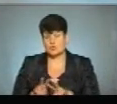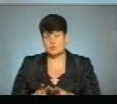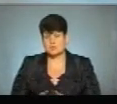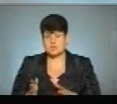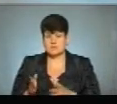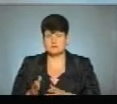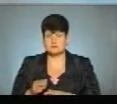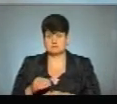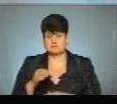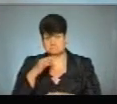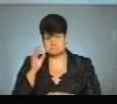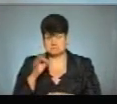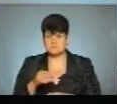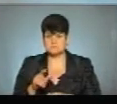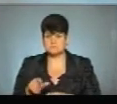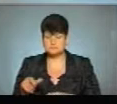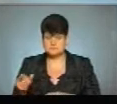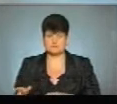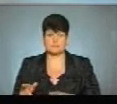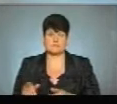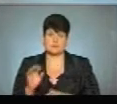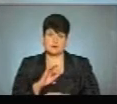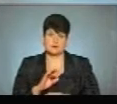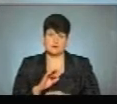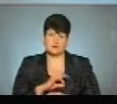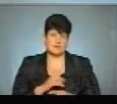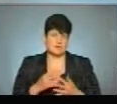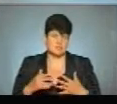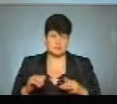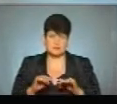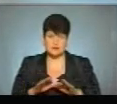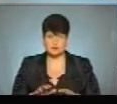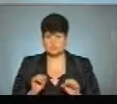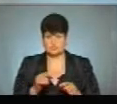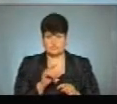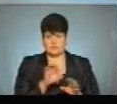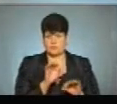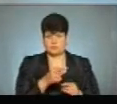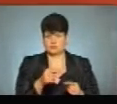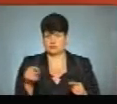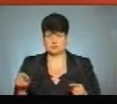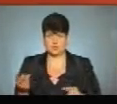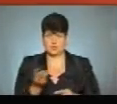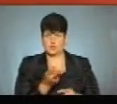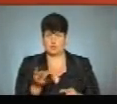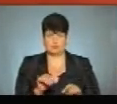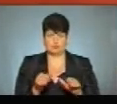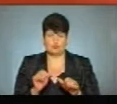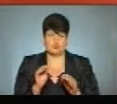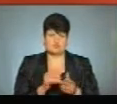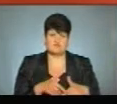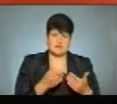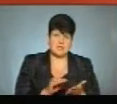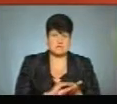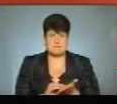відповідно компетентними особами і вживаються відповідні заходи. Тому мешканці можуть скористатися будь-якою з цих форм, можуть звертатися, можуть